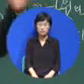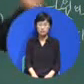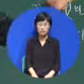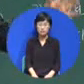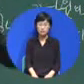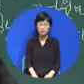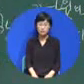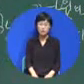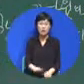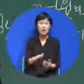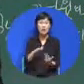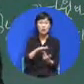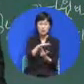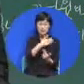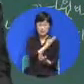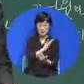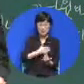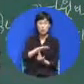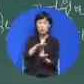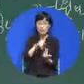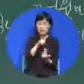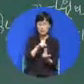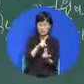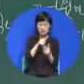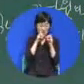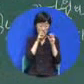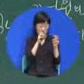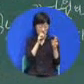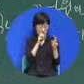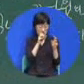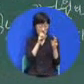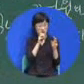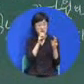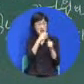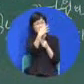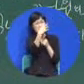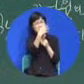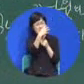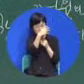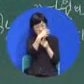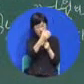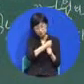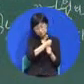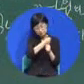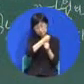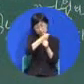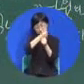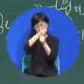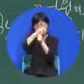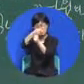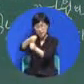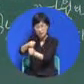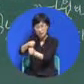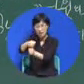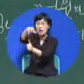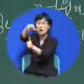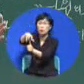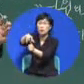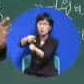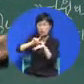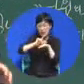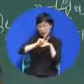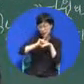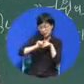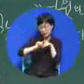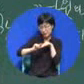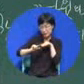무슨 섬에 유배됐어요. And what they did to Apostle John was they exiled him to an abandoned island. 굉장히 무서운 섬이라. It